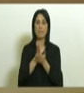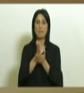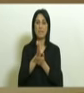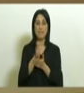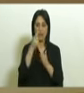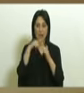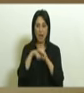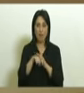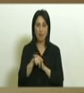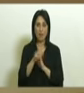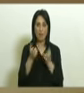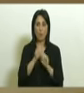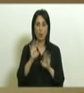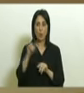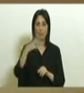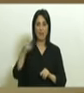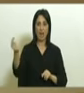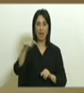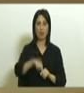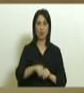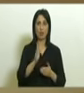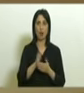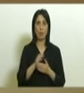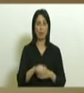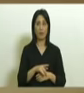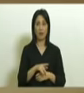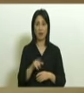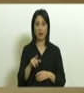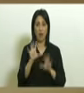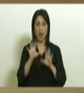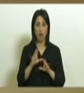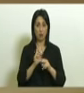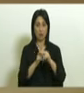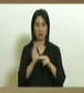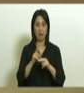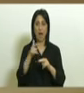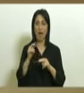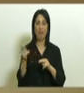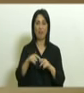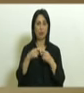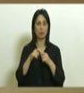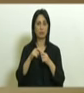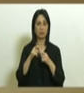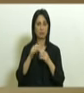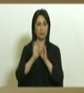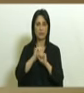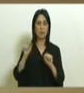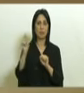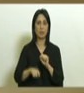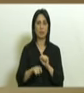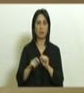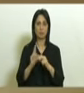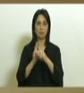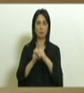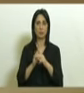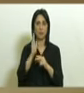მიზანშეწონილობიდან გამომდინარე მიუღებელია მისი საქართველოში ყოფნა. არ გაძლევდათ ეს კანონი მისი არ შემოშვების განსხვავებების მიღებას და